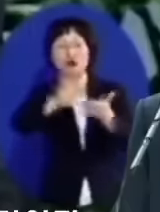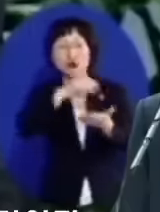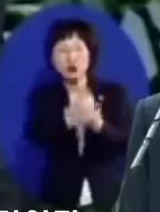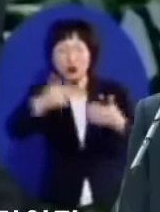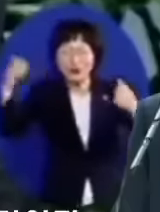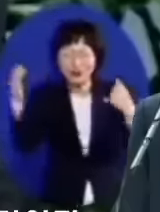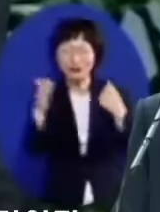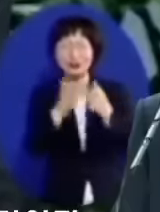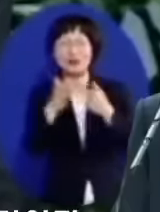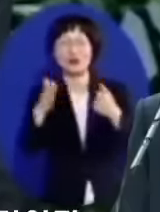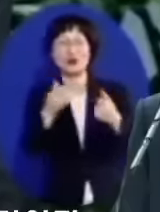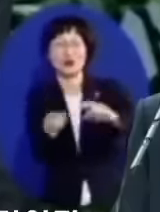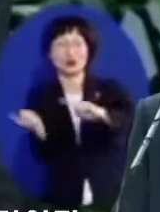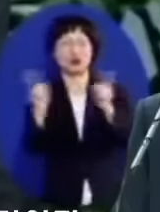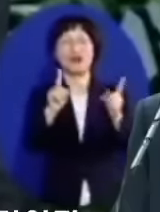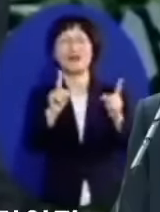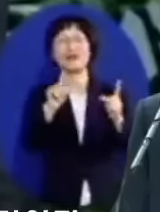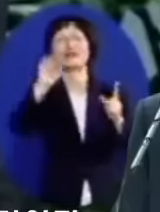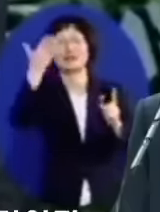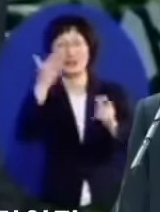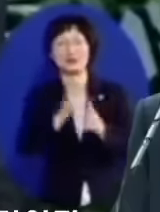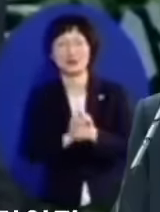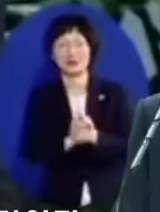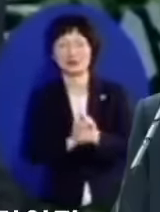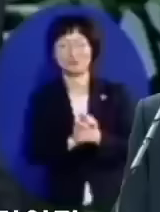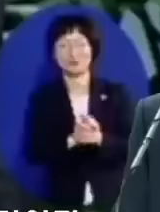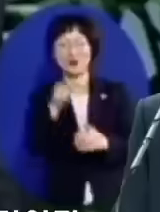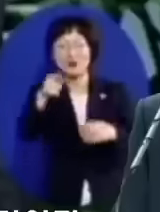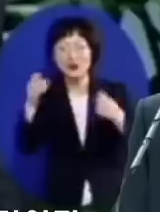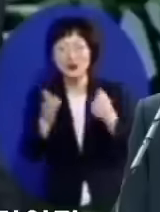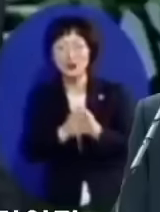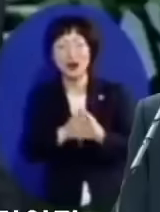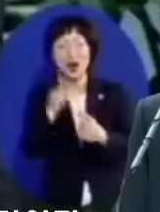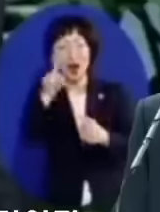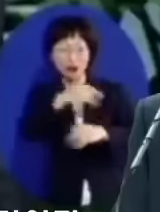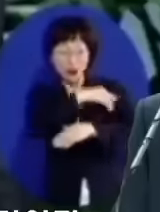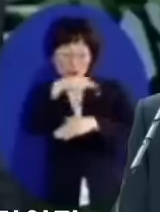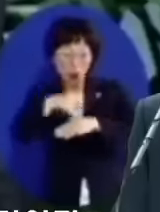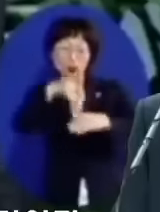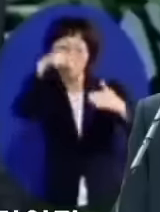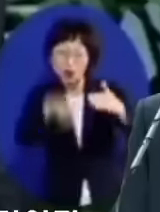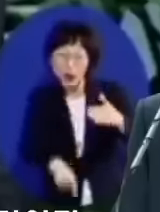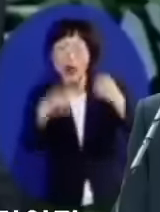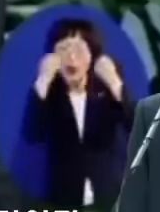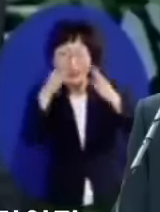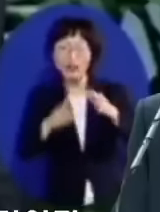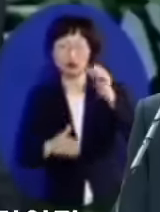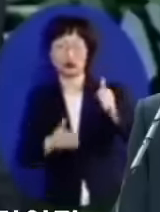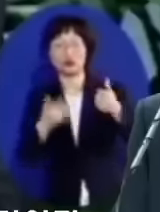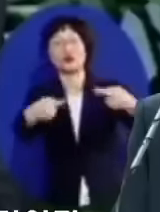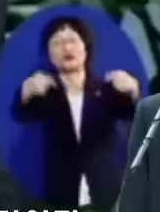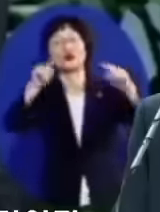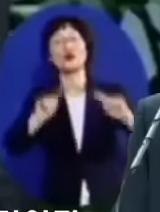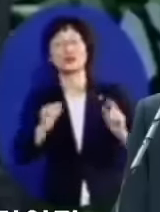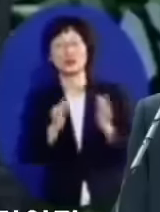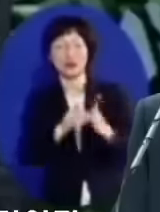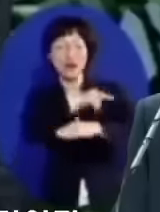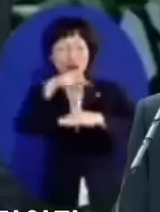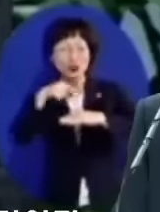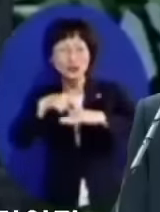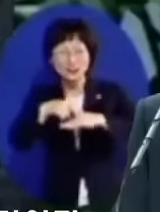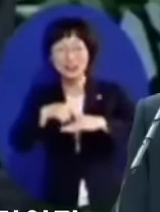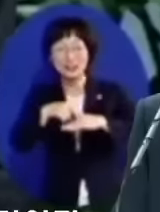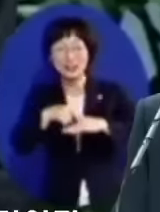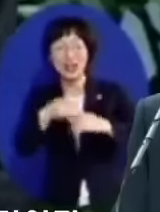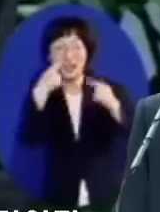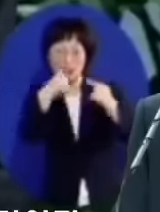말미암아 부활해서 살아난 것입니다. 그러니까 한 몸에 새로운 주인이 들어왔어요. 육신이